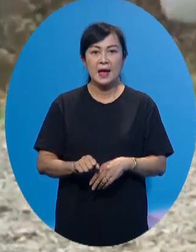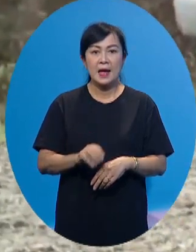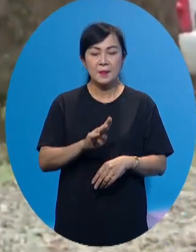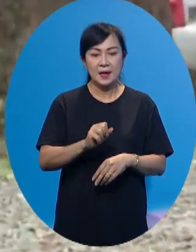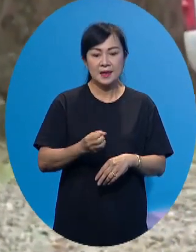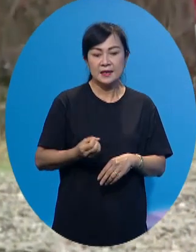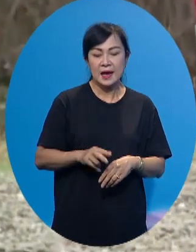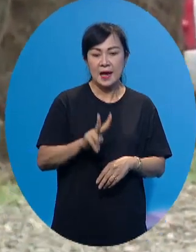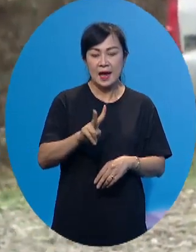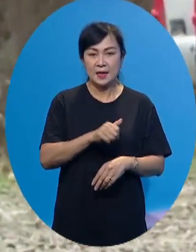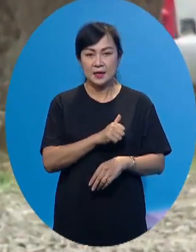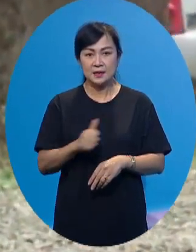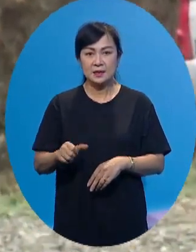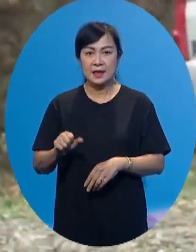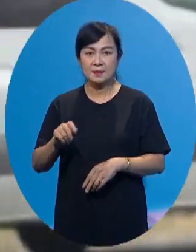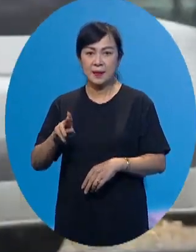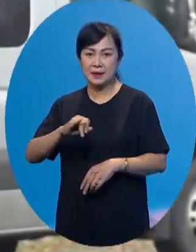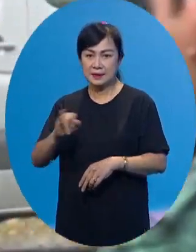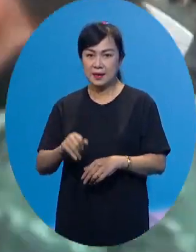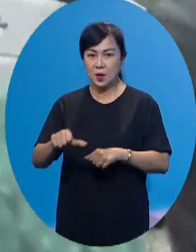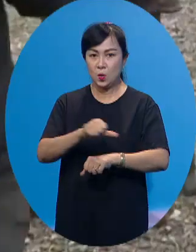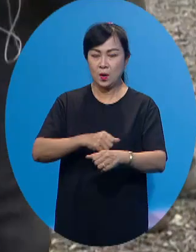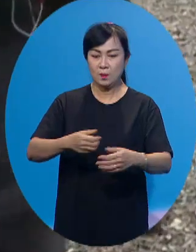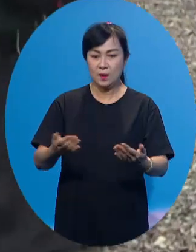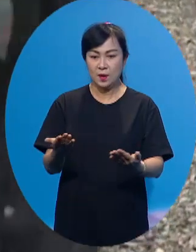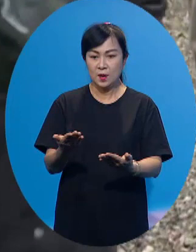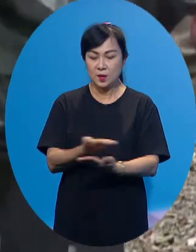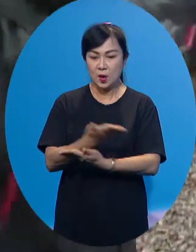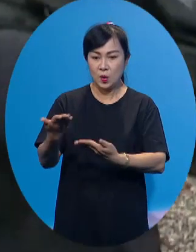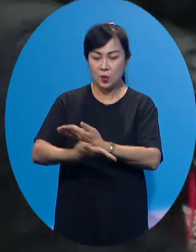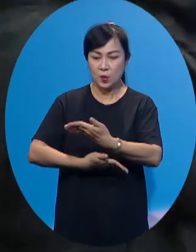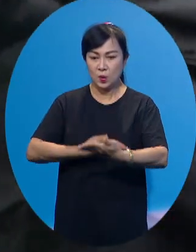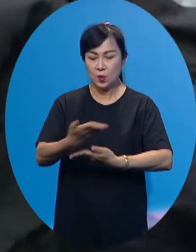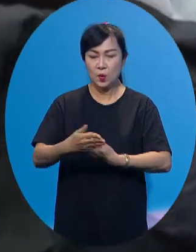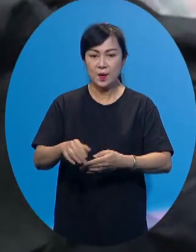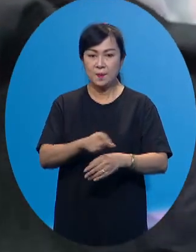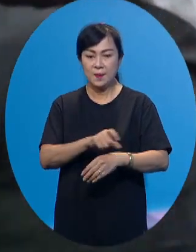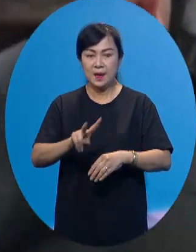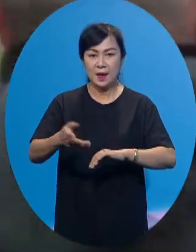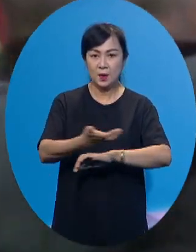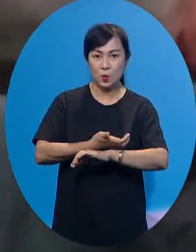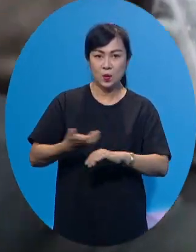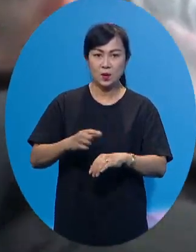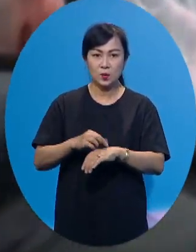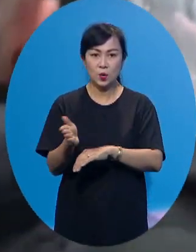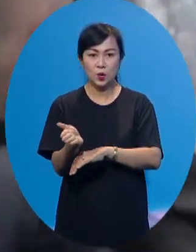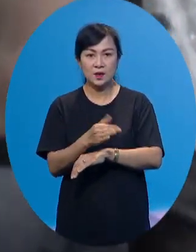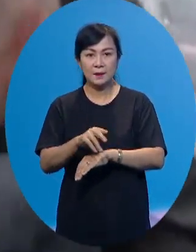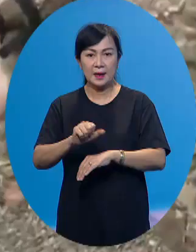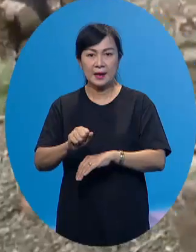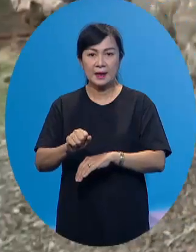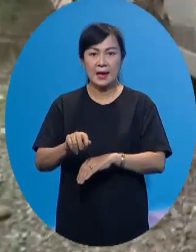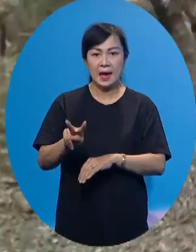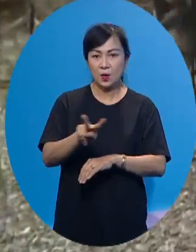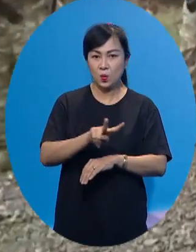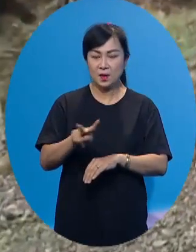Armenia trả tự do cho 2 quân nhân Azerbaijan. Hoạt động trao đổi diễn ra tại khu vực Kazakh, biên giới hai nước. Tuần trước, Armenia và